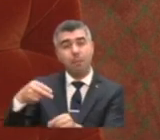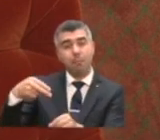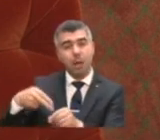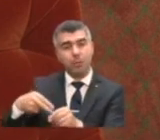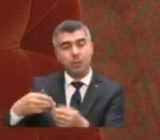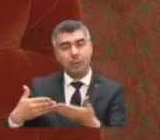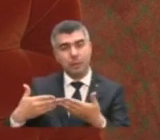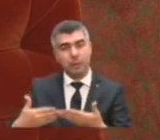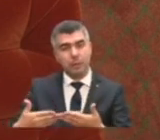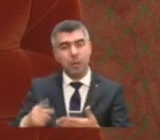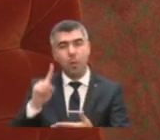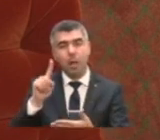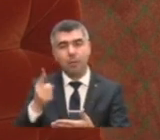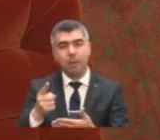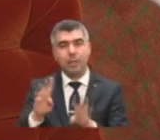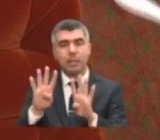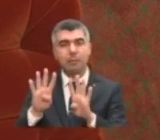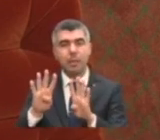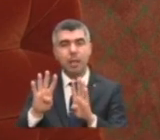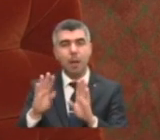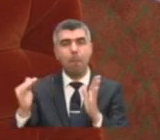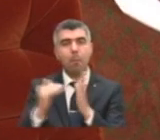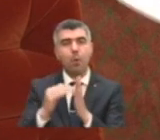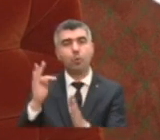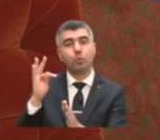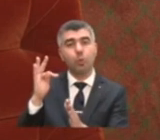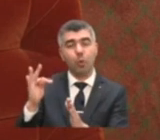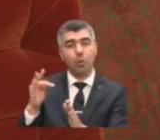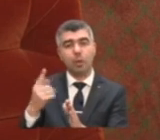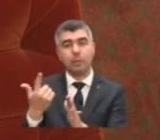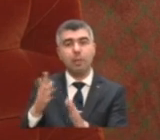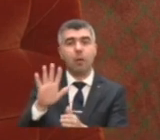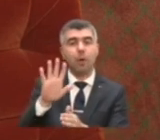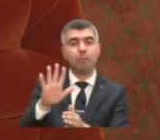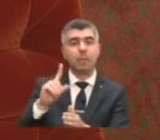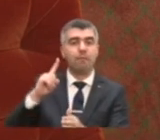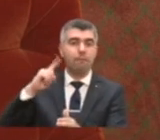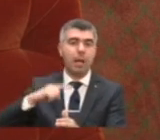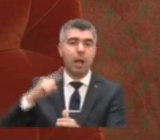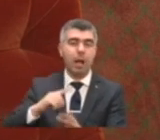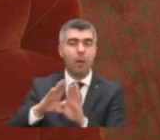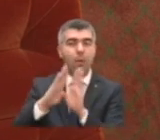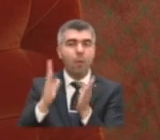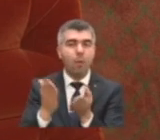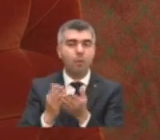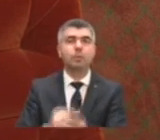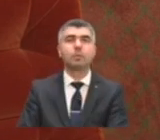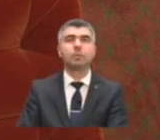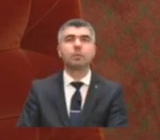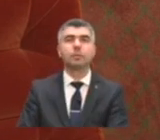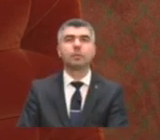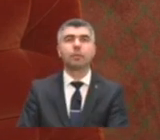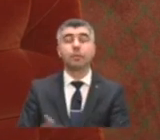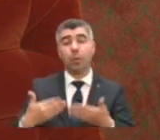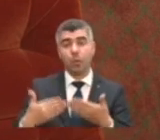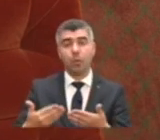هذه الآنية 1.8 مليون طن، اللي كيمثل تقريبا 57 يوم من الاستهلاك الوطني الاجمالي ديال اليوم. ففي